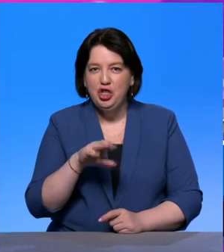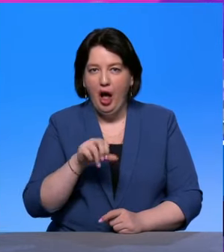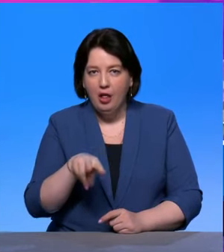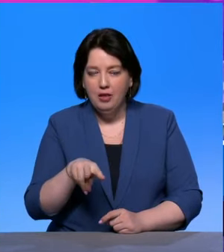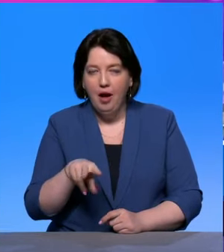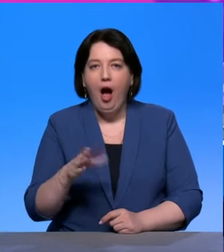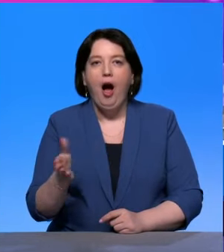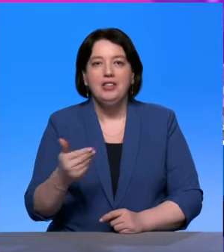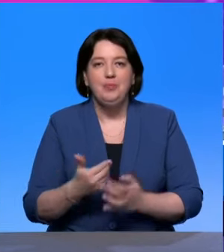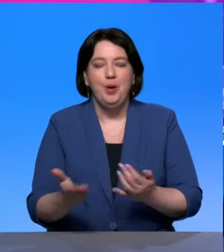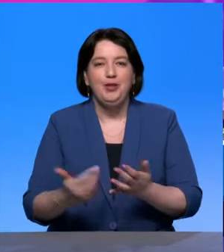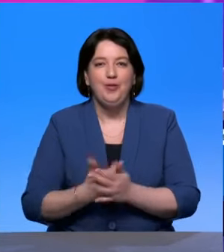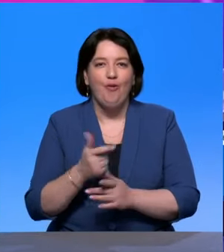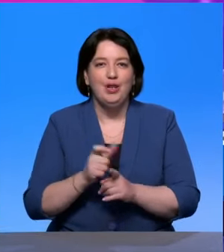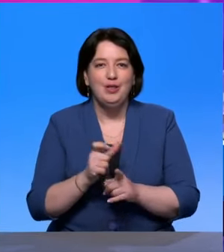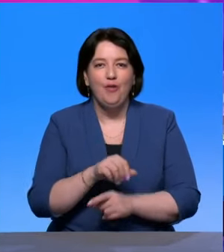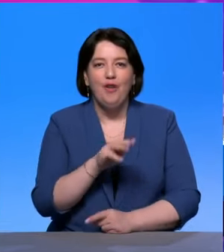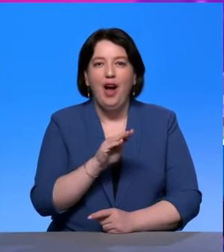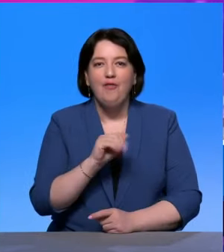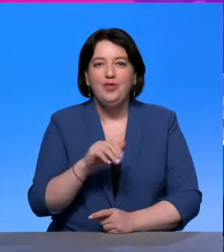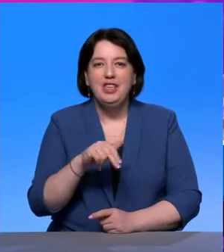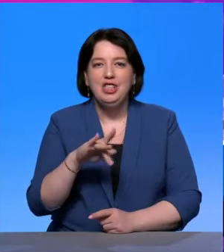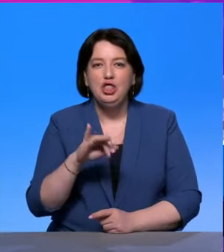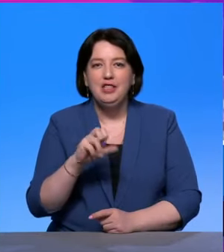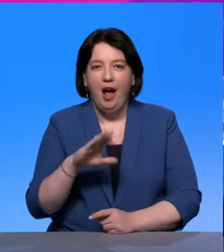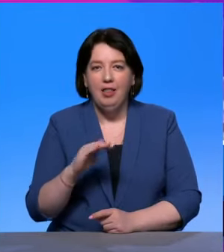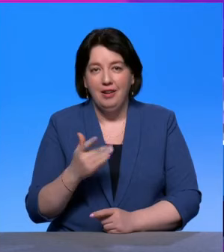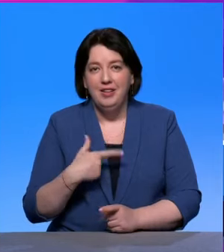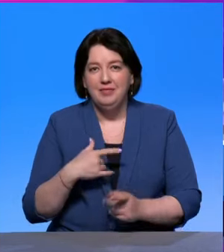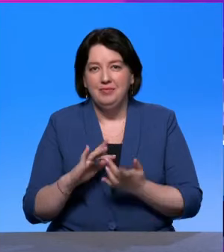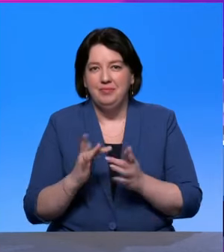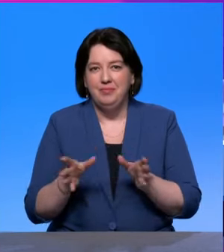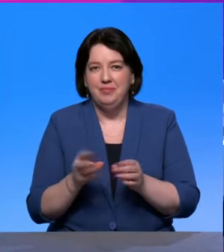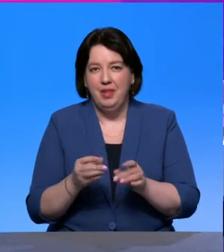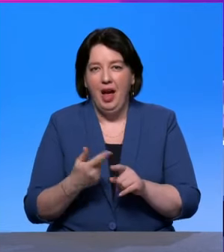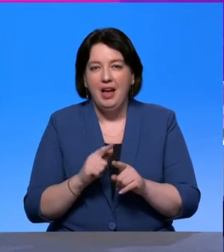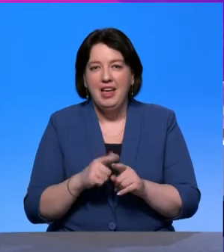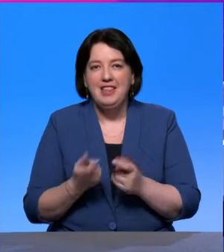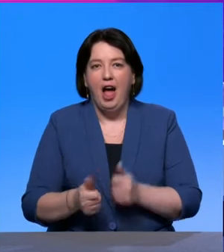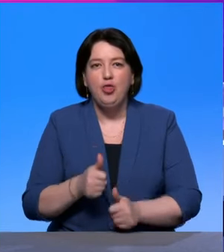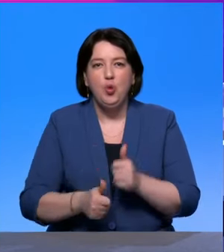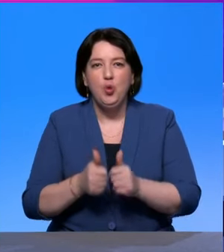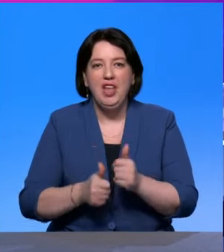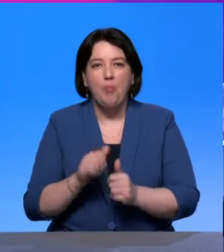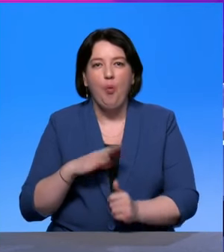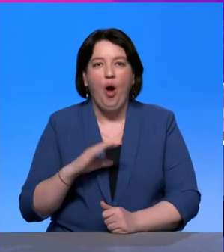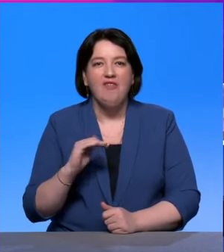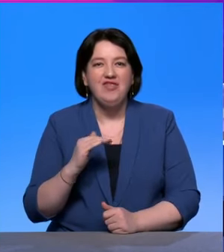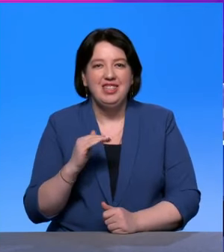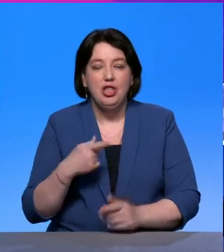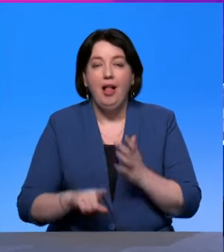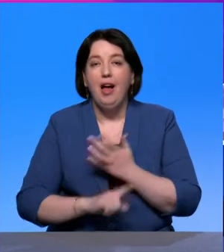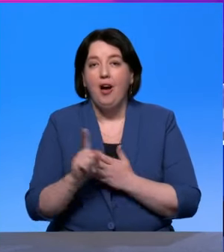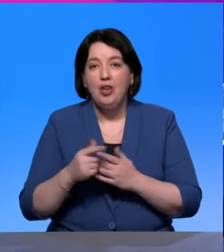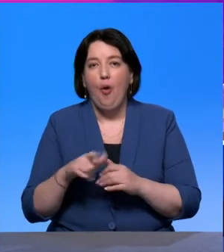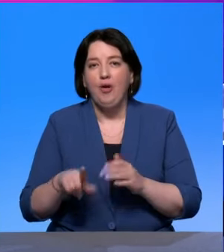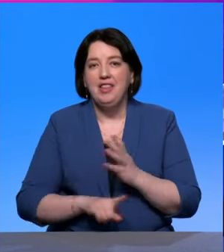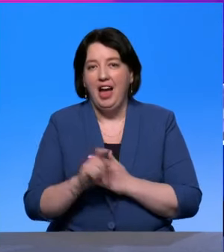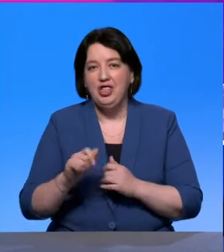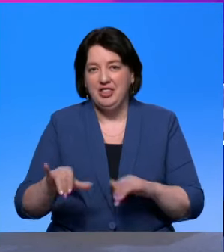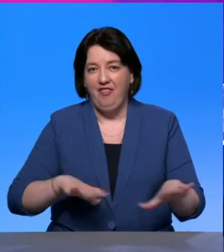явление на стыке спорта и новых компьютерных технологий. Турнир по фиджитал стартовал уже в Казани, называется он «Игры